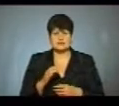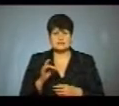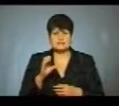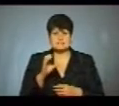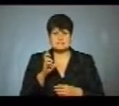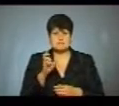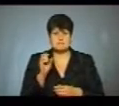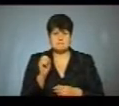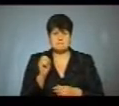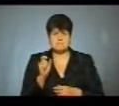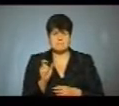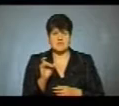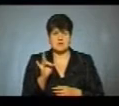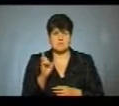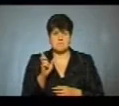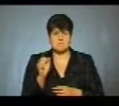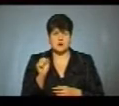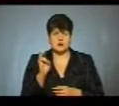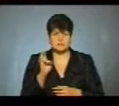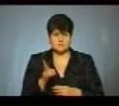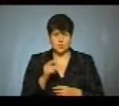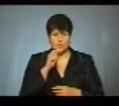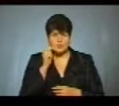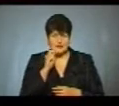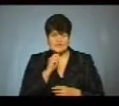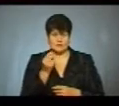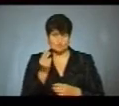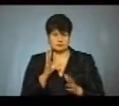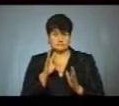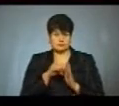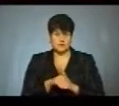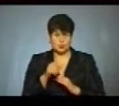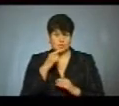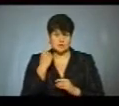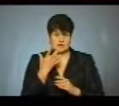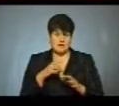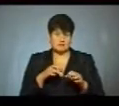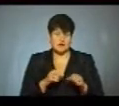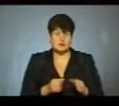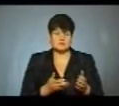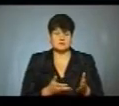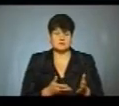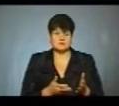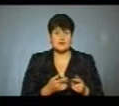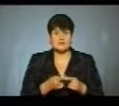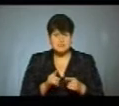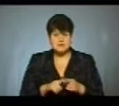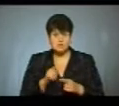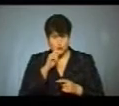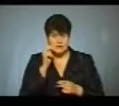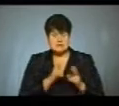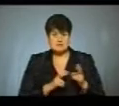в Україні? Ну, власне, інвестиції російські, але, напевно, власне, але це ж українське